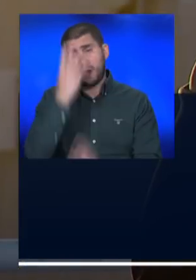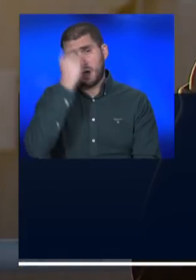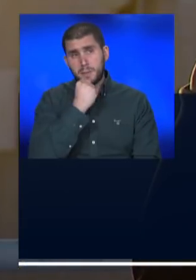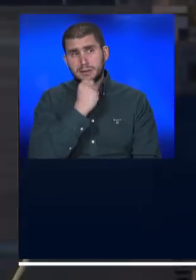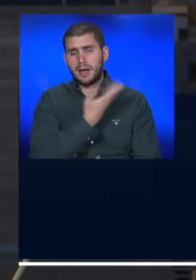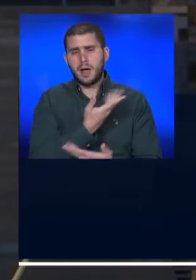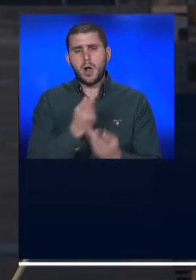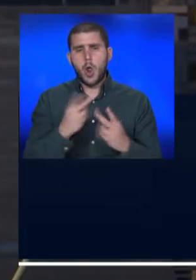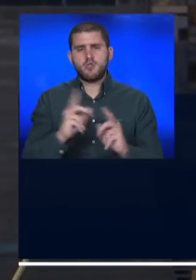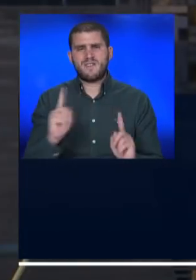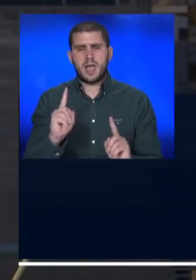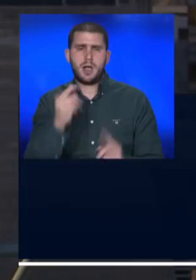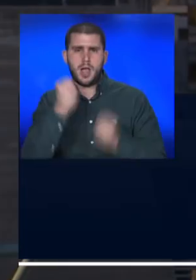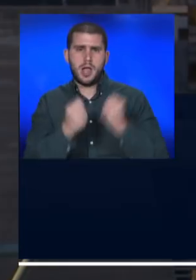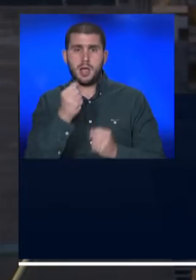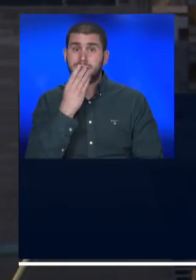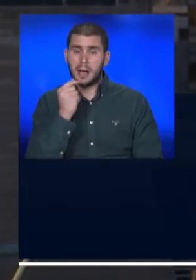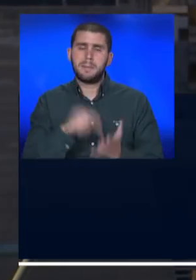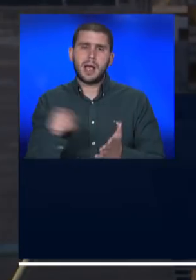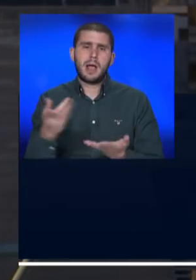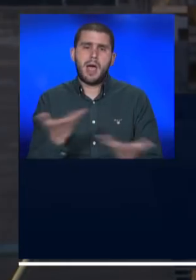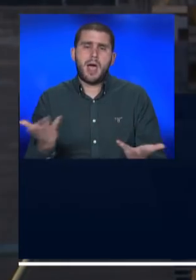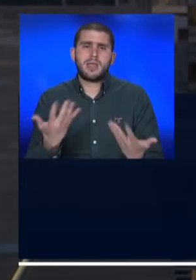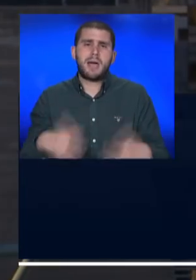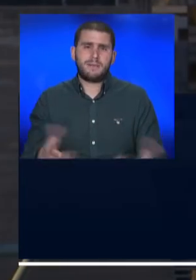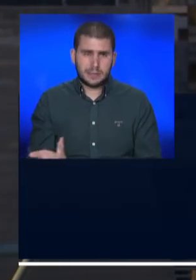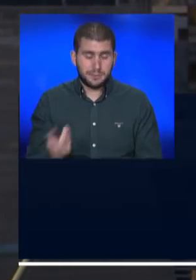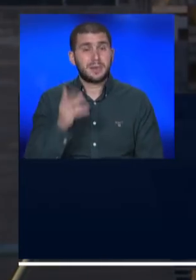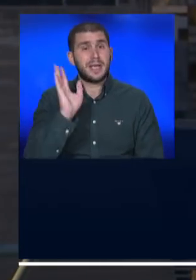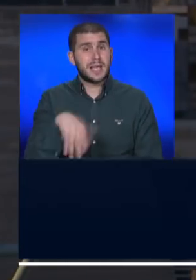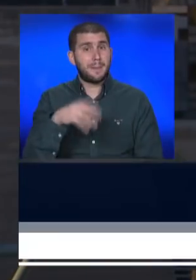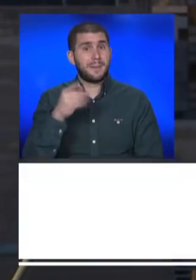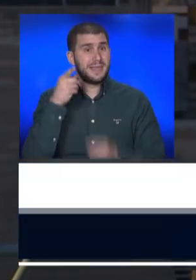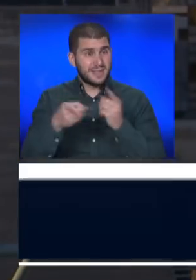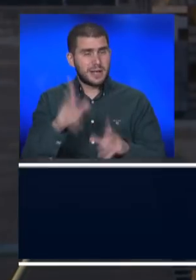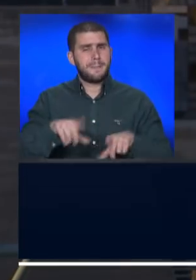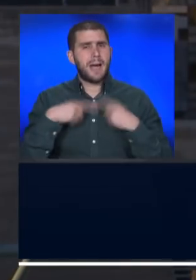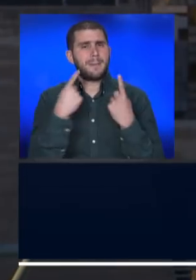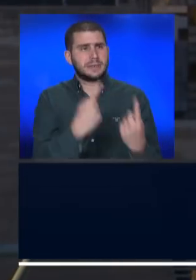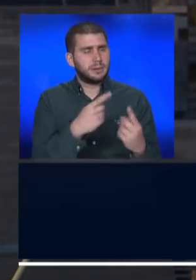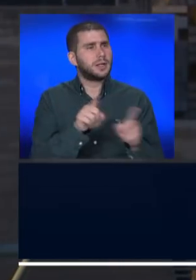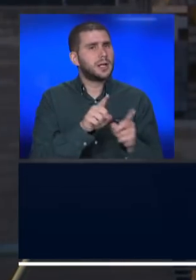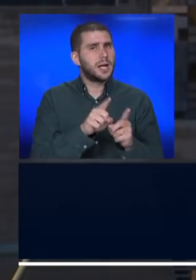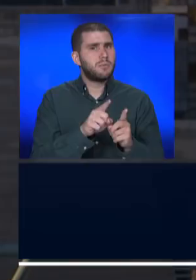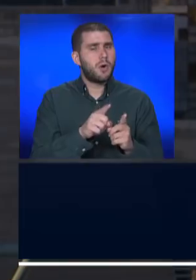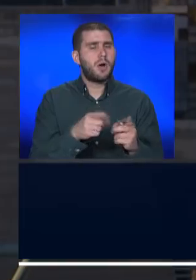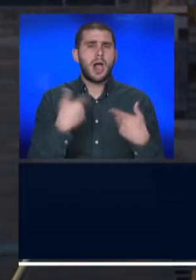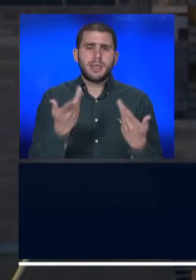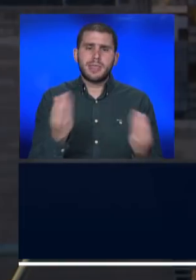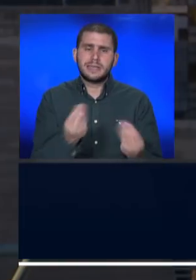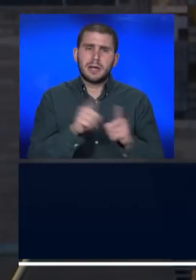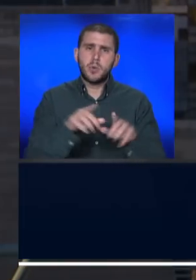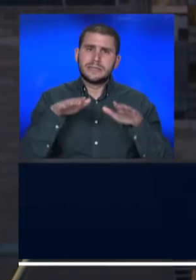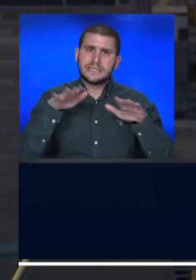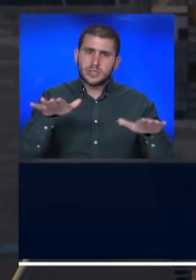לתקוף את ישראל, כי יהיה להם יותר מה להפסיד, לא רק ברמת התקיפה, אלא גם ברמת החיים עצמה. כלומר, להסיר את המצור ולתת לו נכסים כמו נמל תעופה ונמל ים? אני חושב